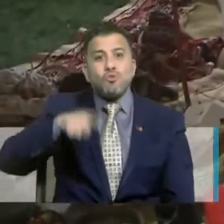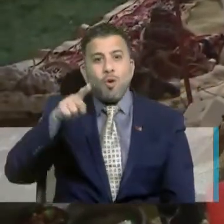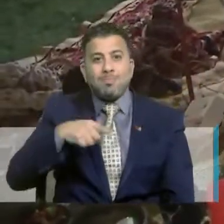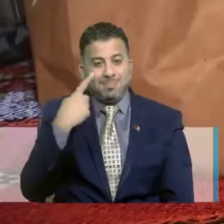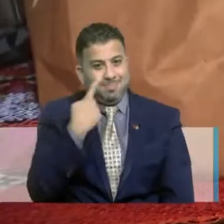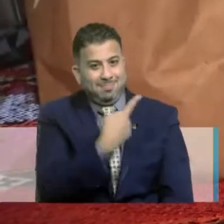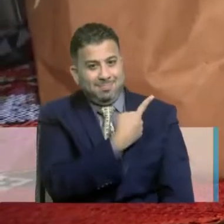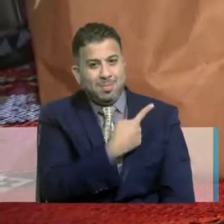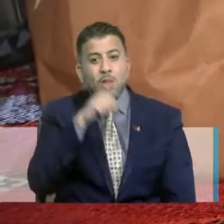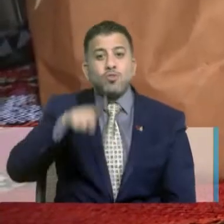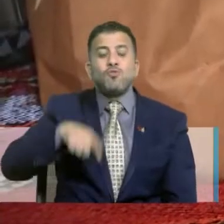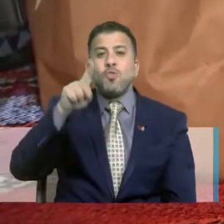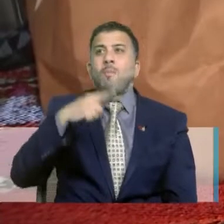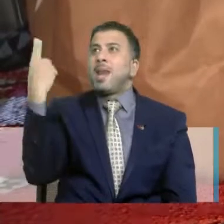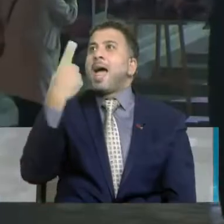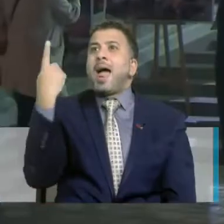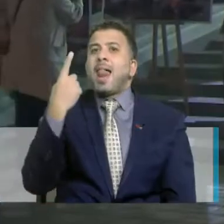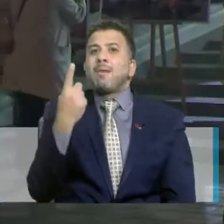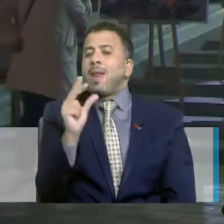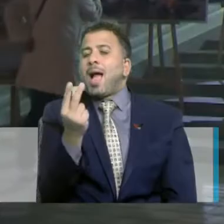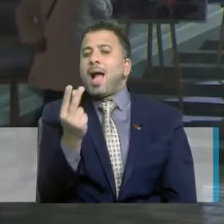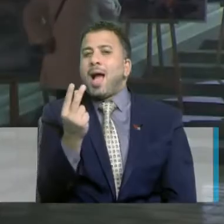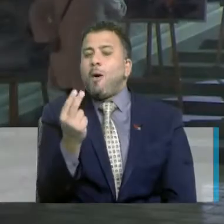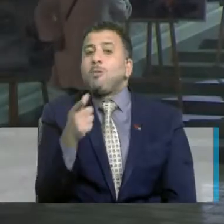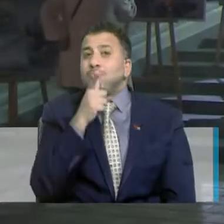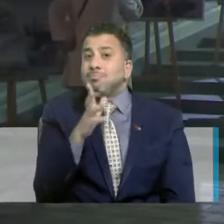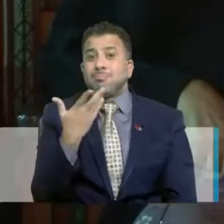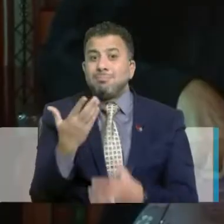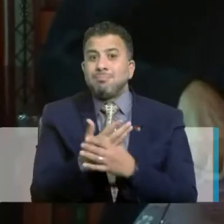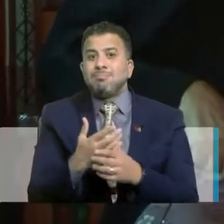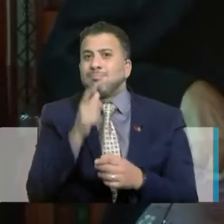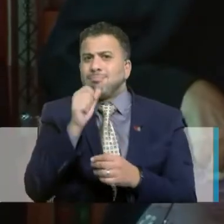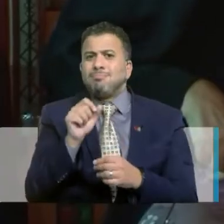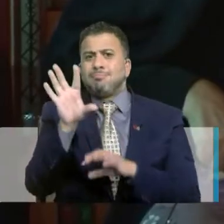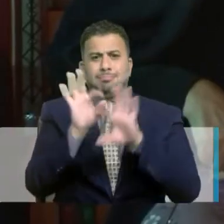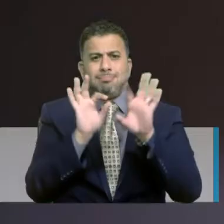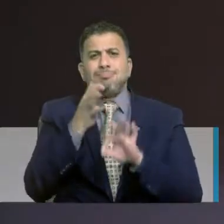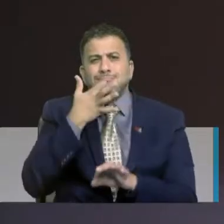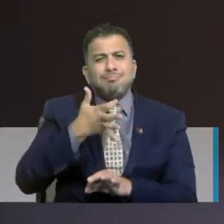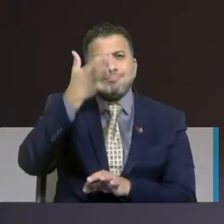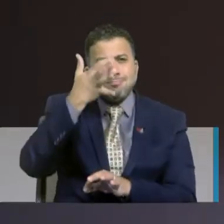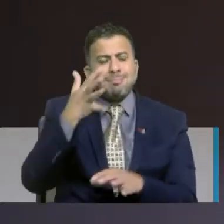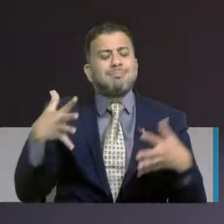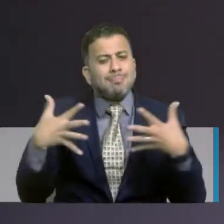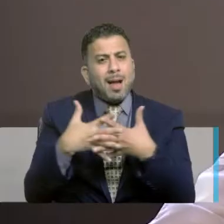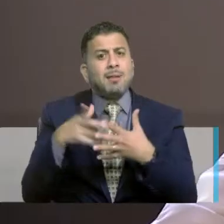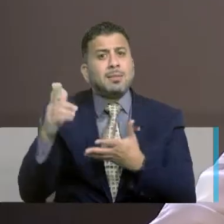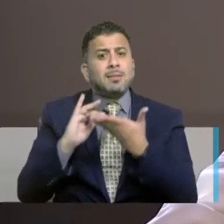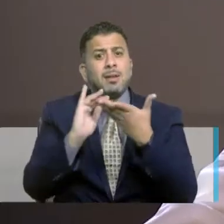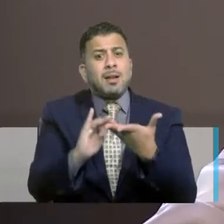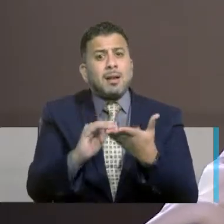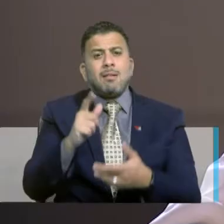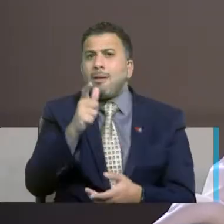الاحتفاء باليوم العالمي للقهوة شكل فرصة للقاء فئات اجتماعية مختلفة، ساهم في